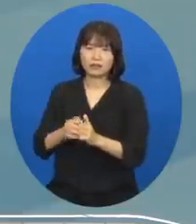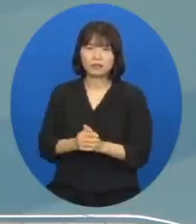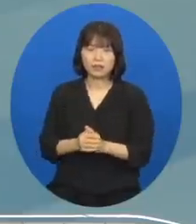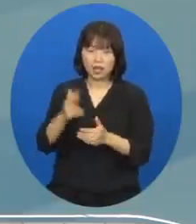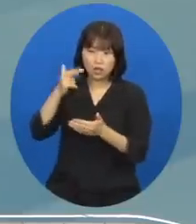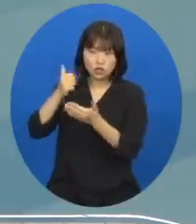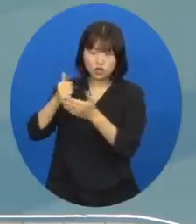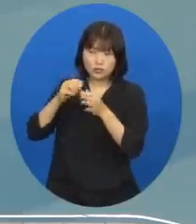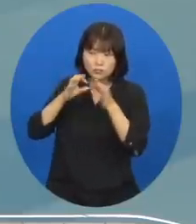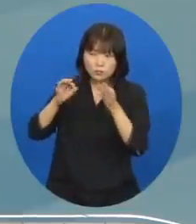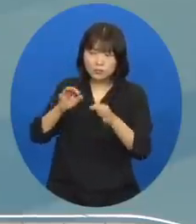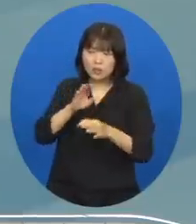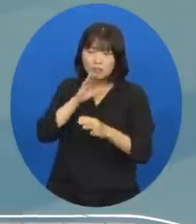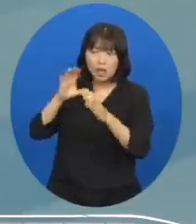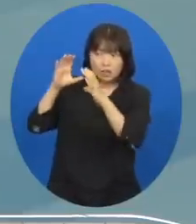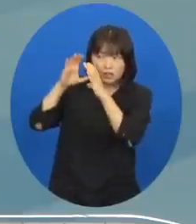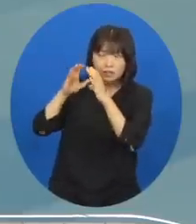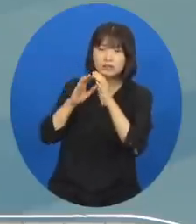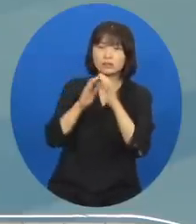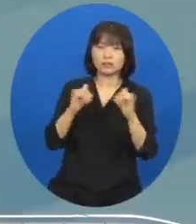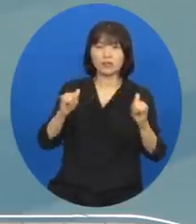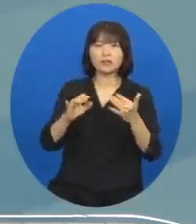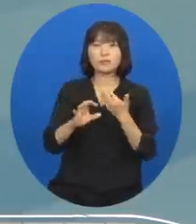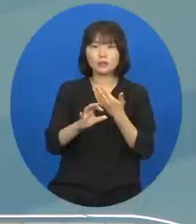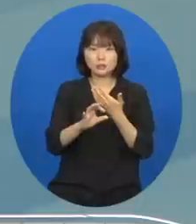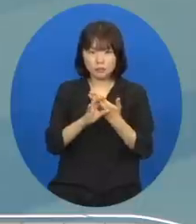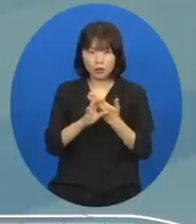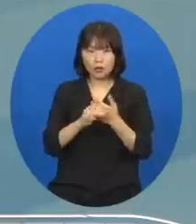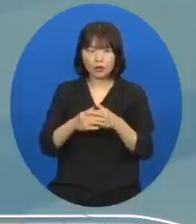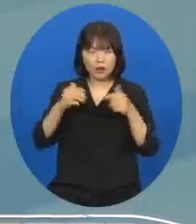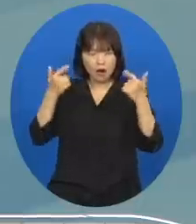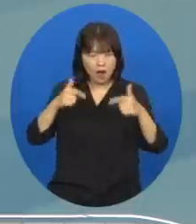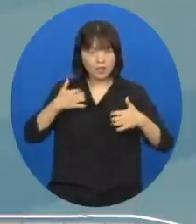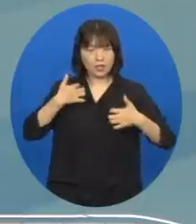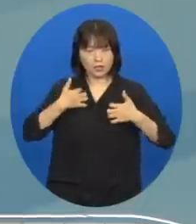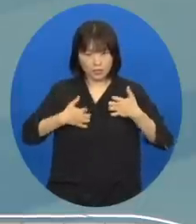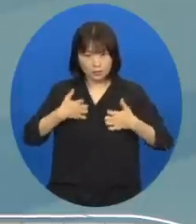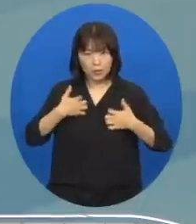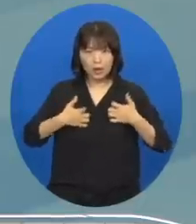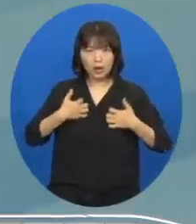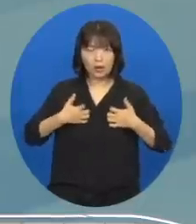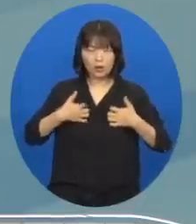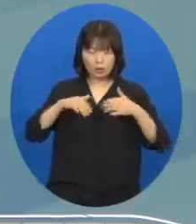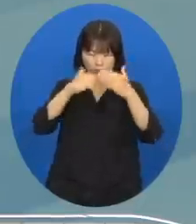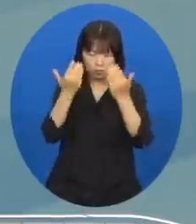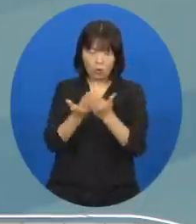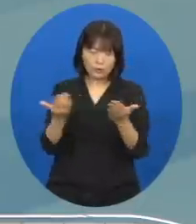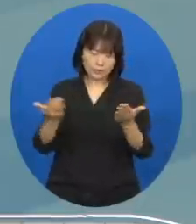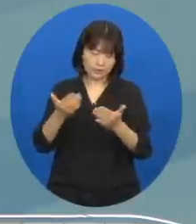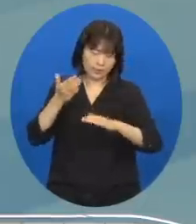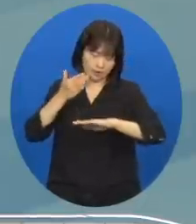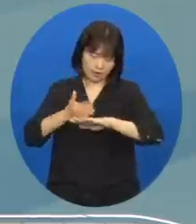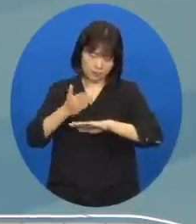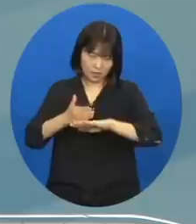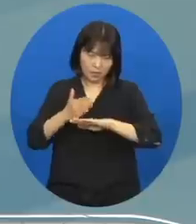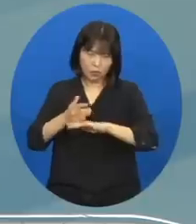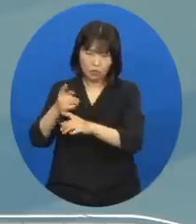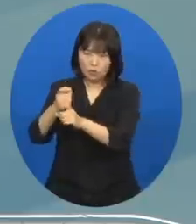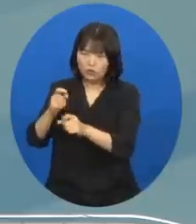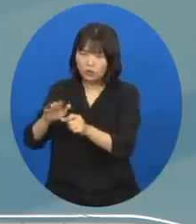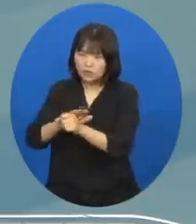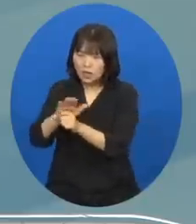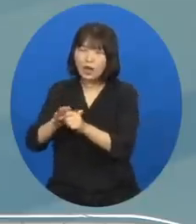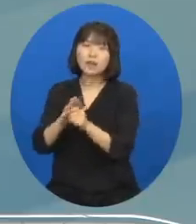주님의 음성을 진짜 들은 사람이라면 항상 기뻐하고 범사에 감사하고 원수도